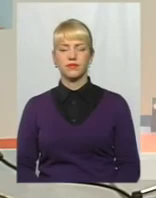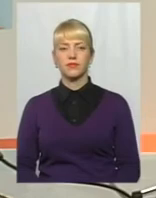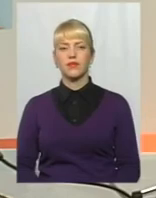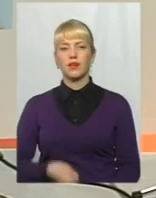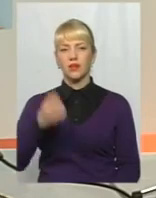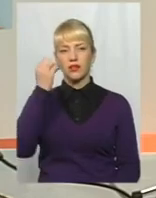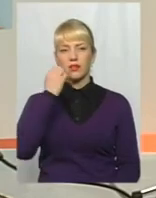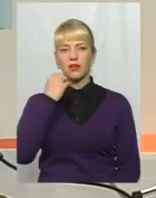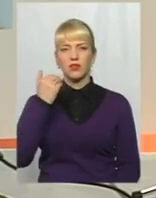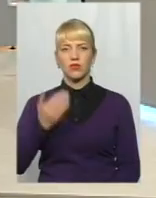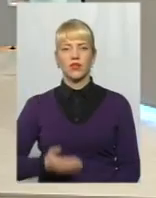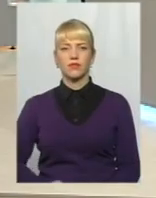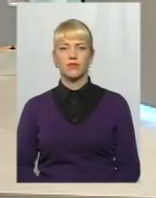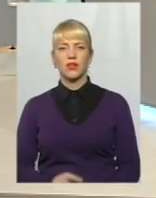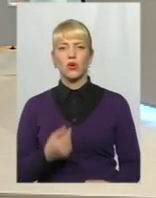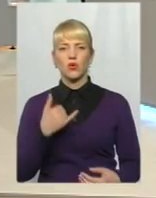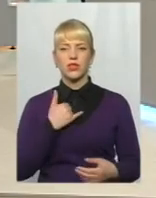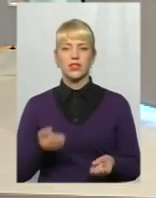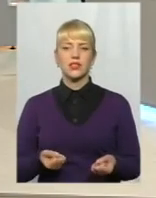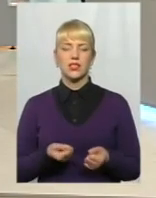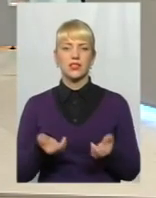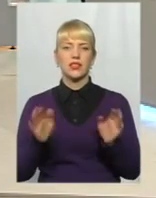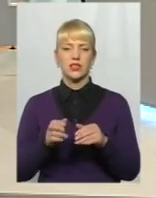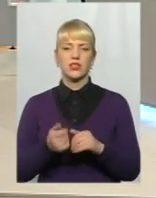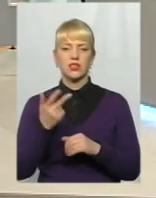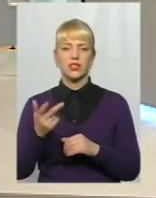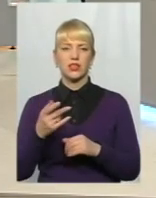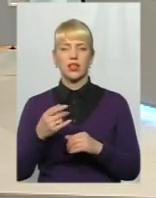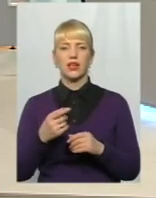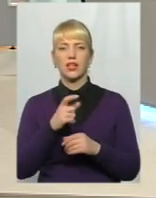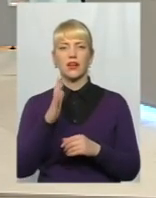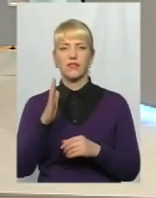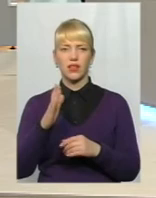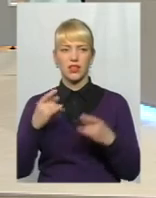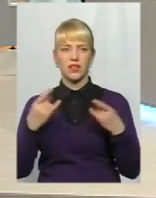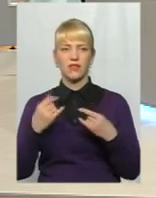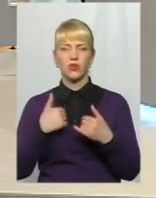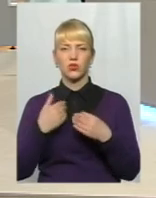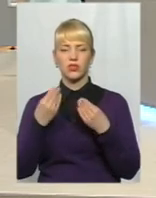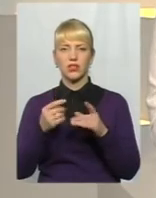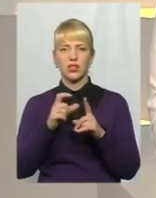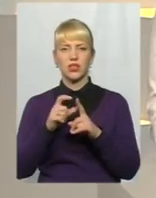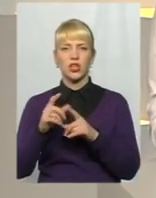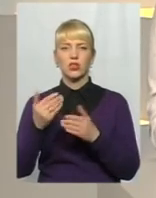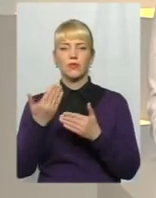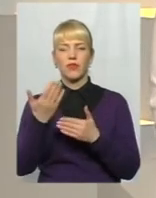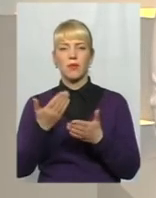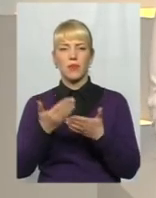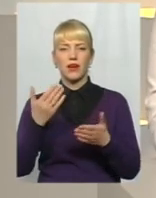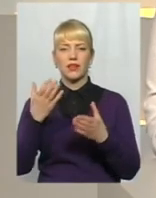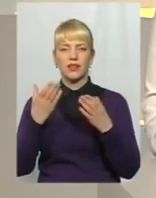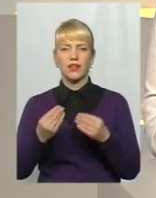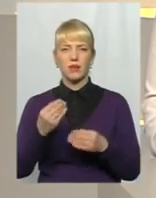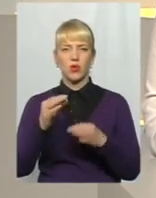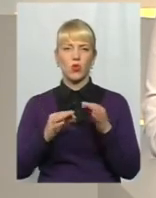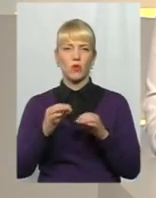Дякую, пане Олег. У нас залишилось декілька хвилин ефіру. Хочу надати вам слово, щоб ви перед Днем довкілля змогли сказати у